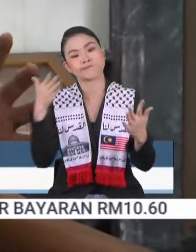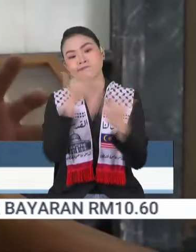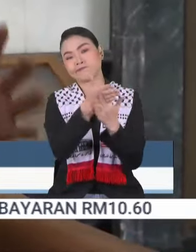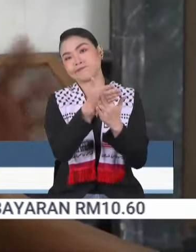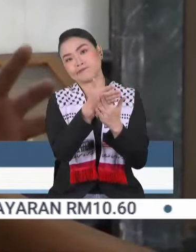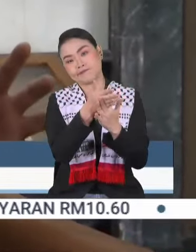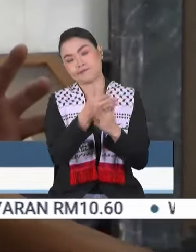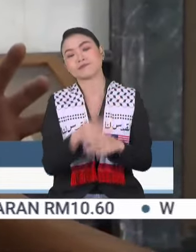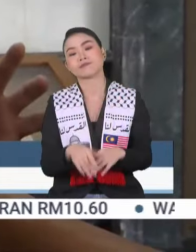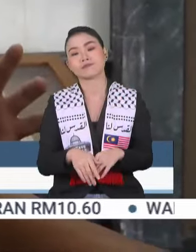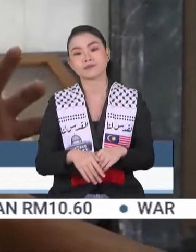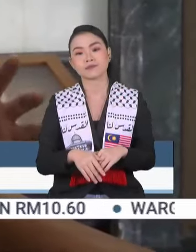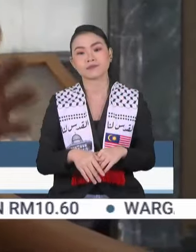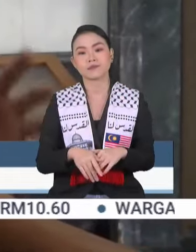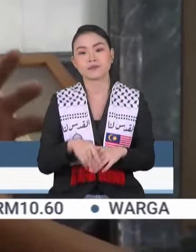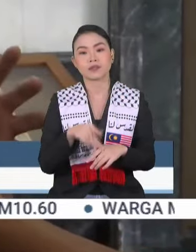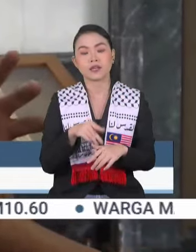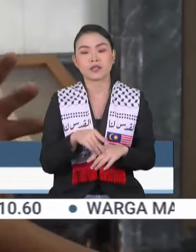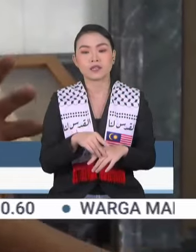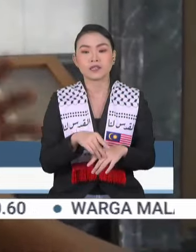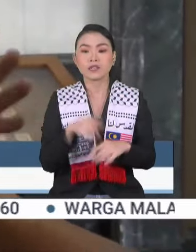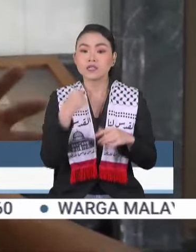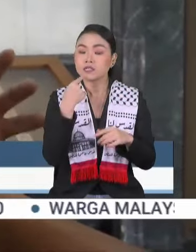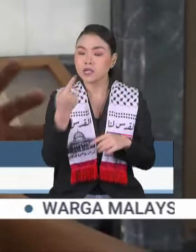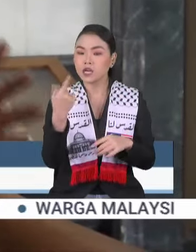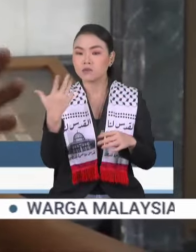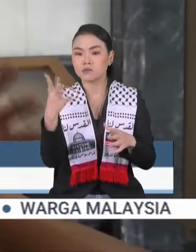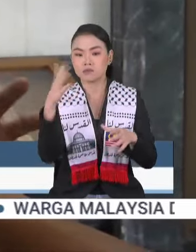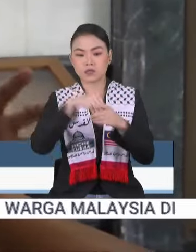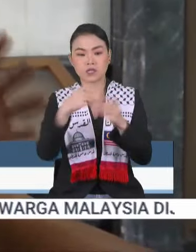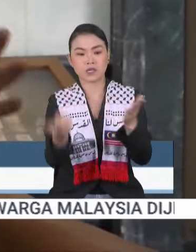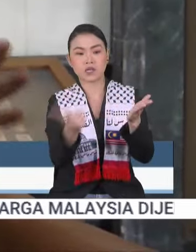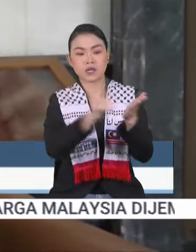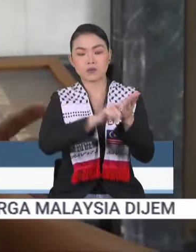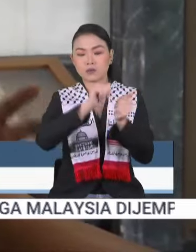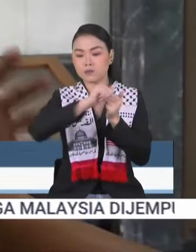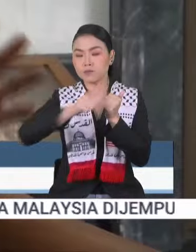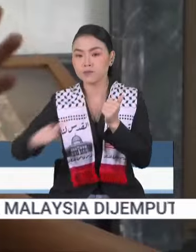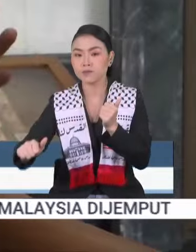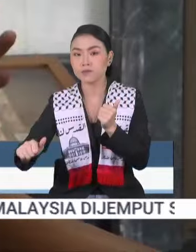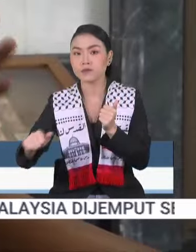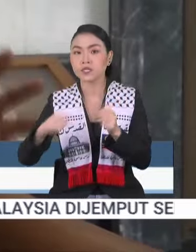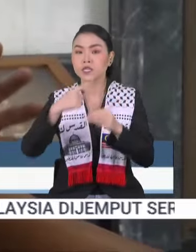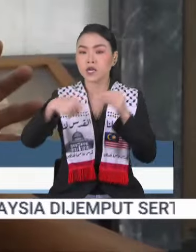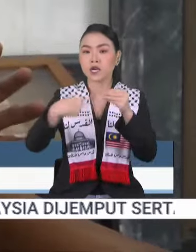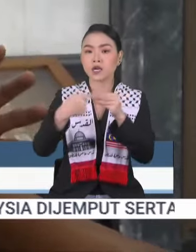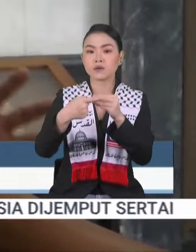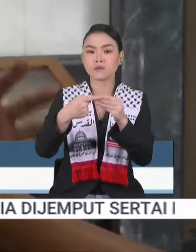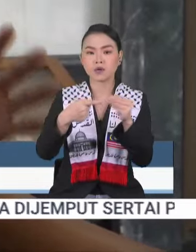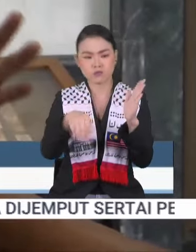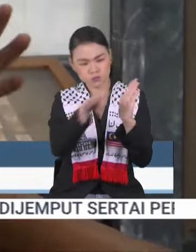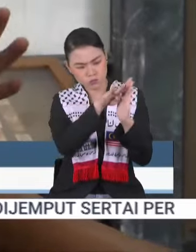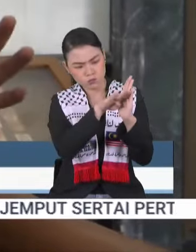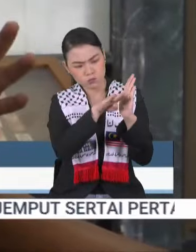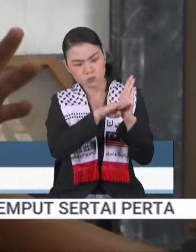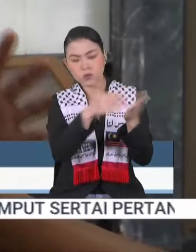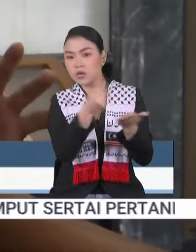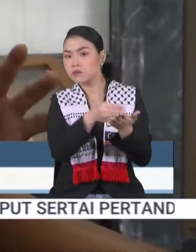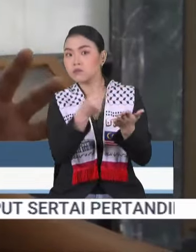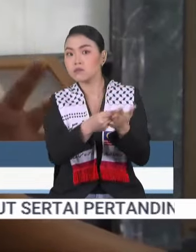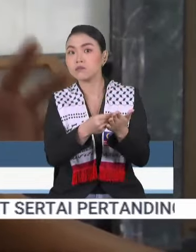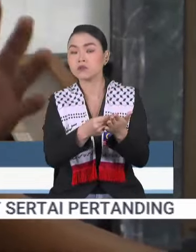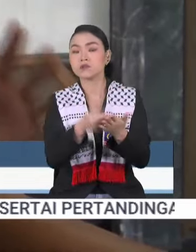itu antaraeguran yang didedahkan beliau laoran jawatuasa mengenai penyata Wang kewangan dan anggaran